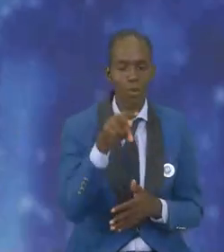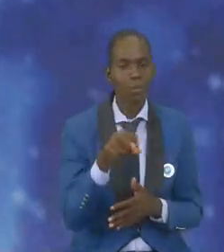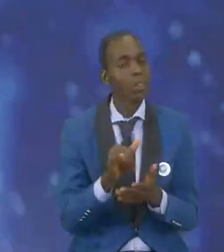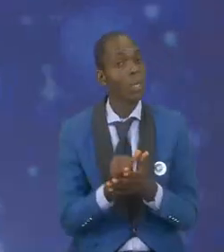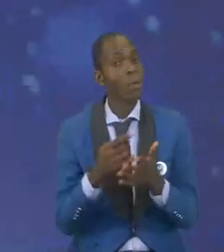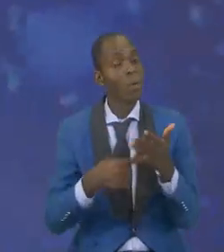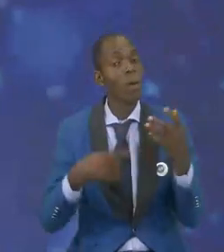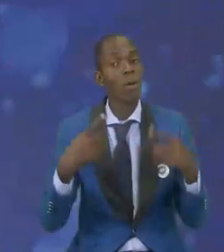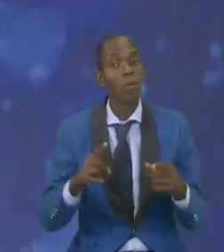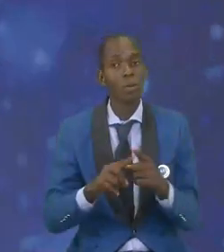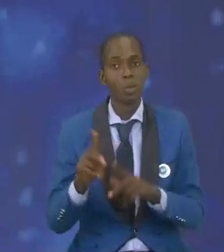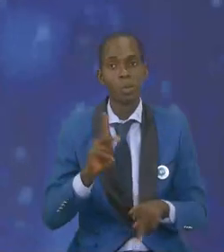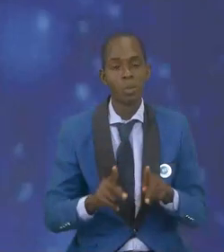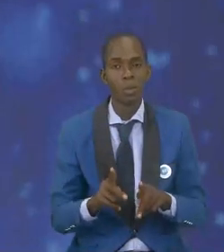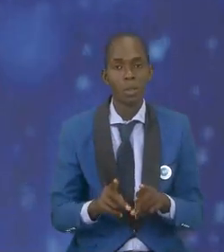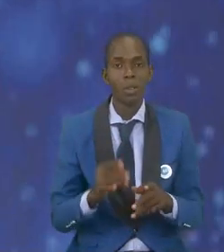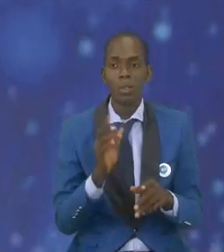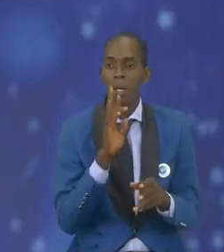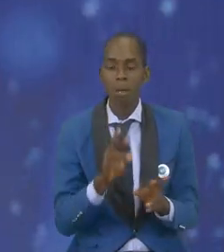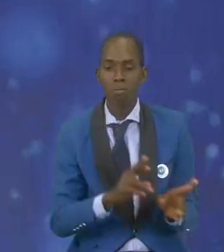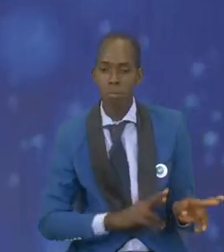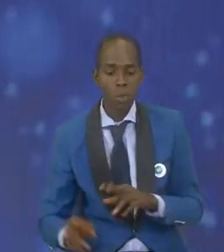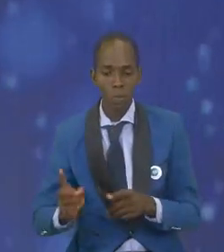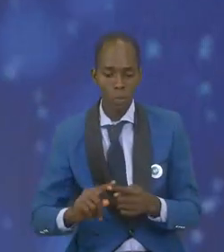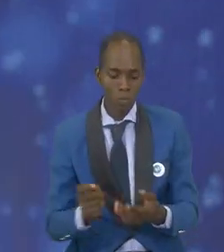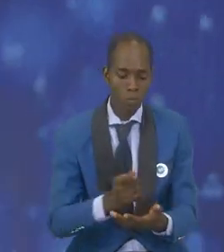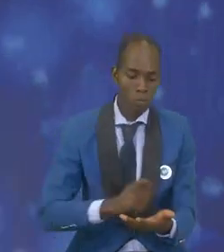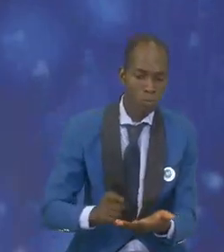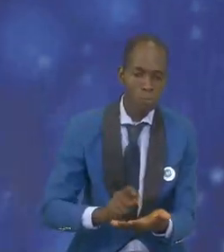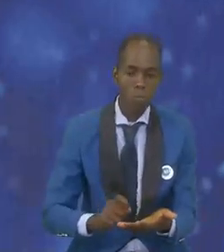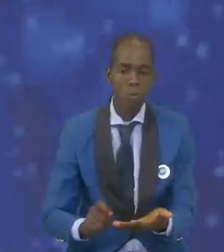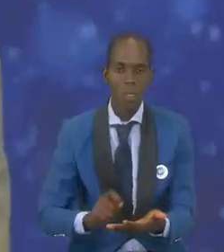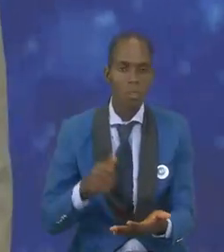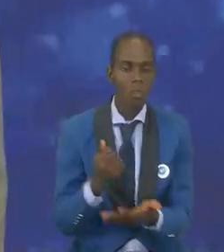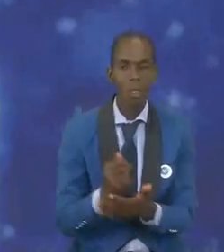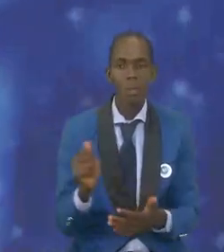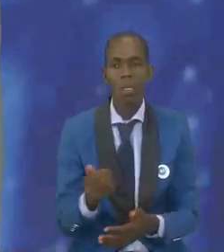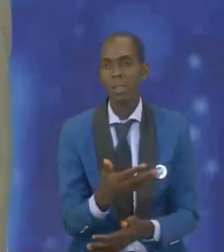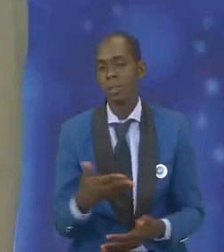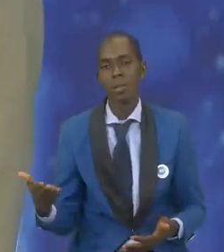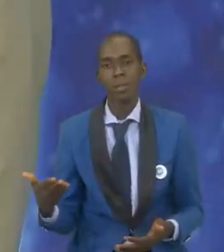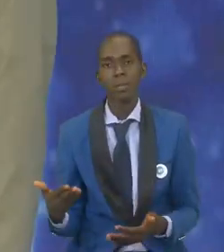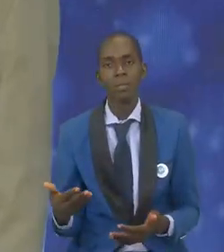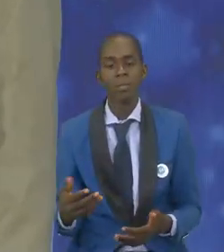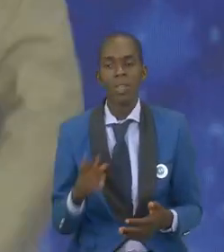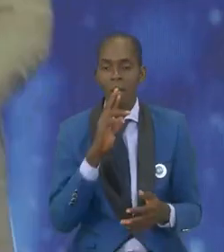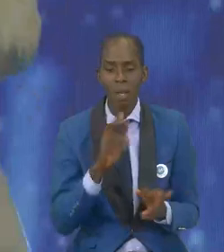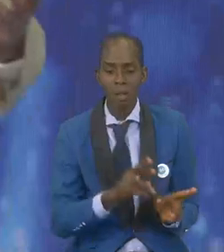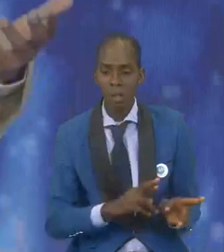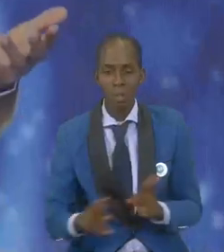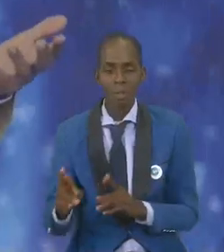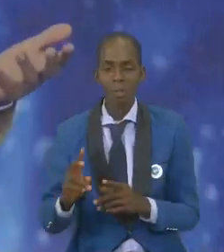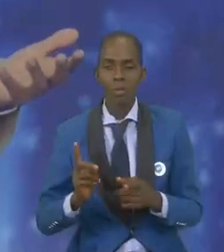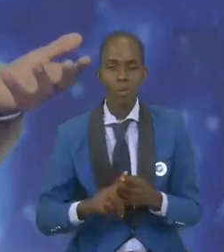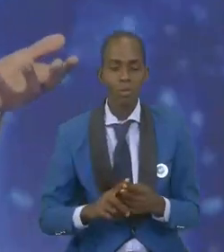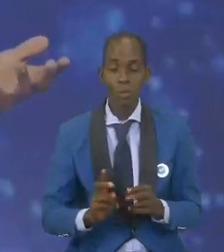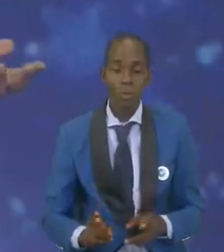tu dois regarder avant de sauter c'est ce qui arrive aux gens quand ils sont pressés de signer un édit